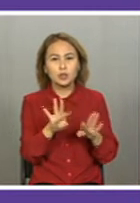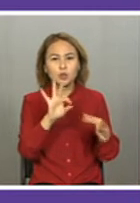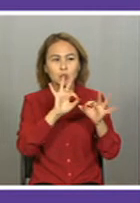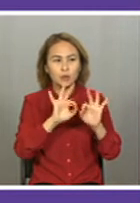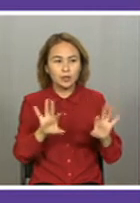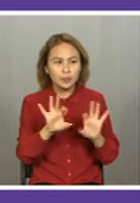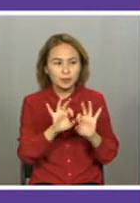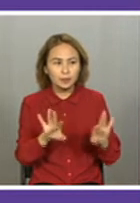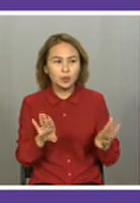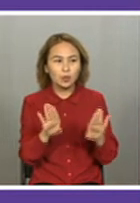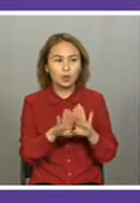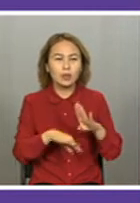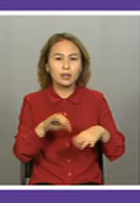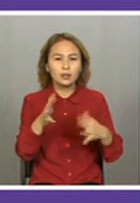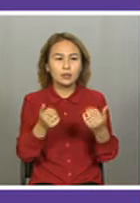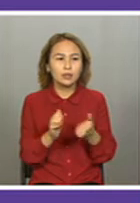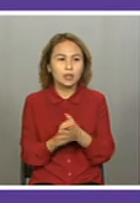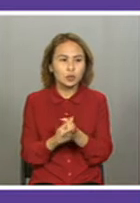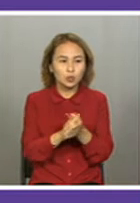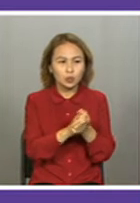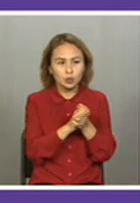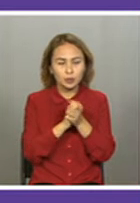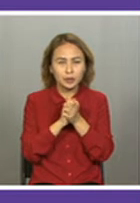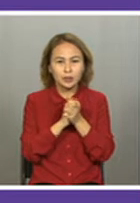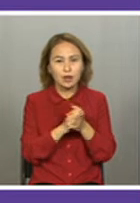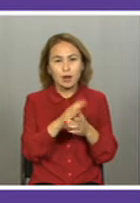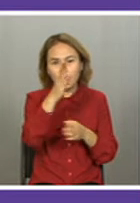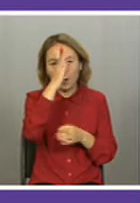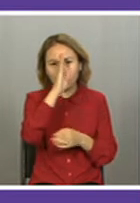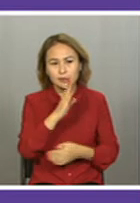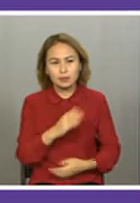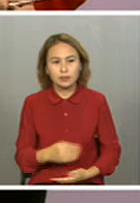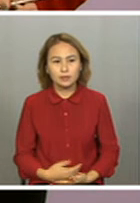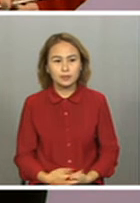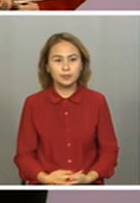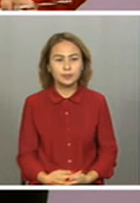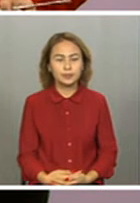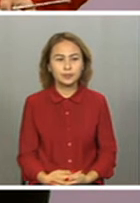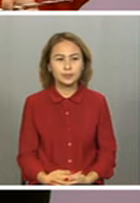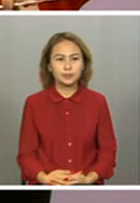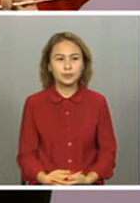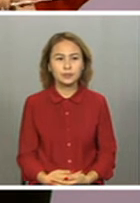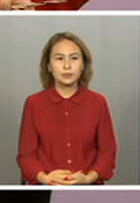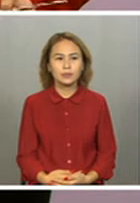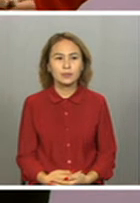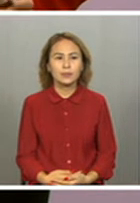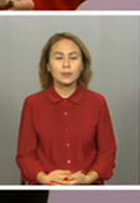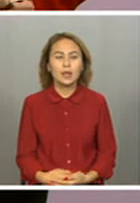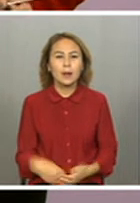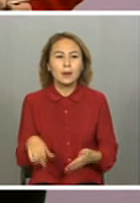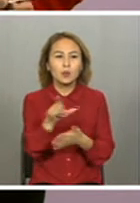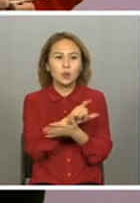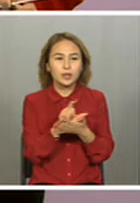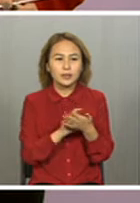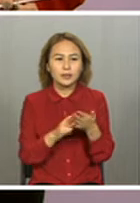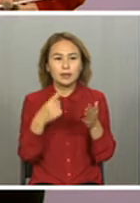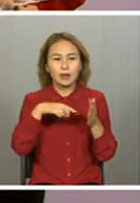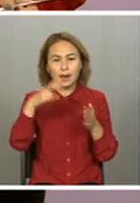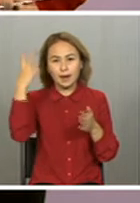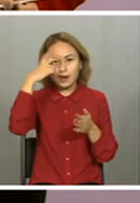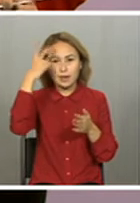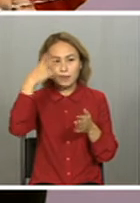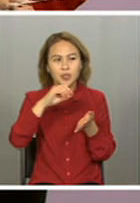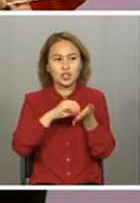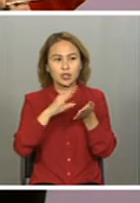сөйлеп, қолға алды татулық пен араздықты. Балалар, өлеңдегі қарамен жазылған